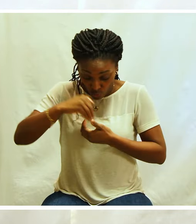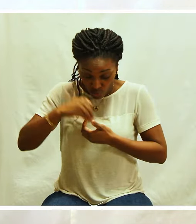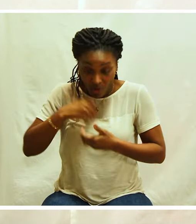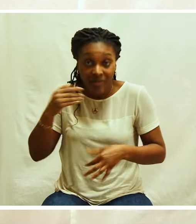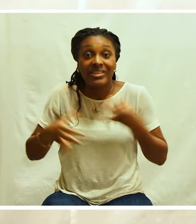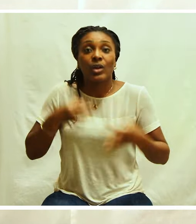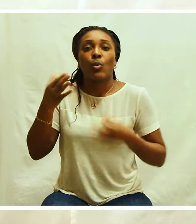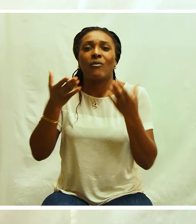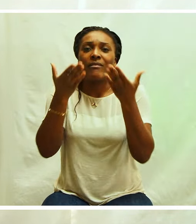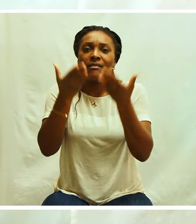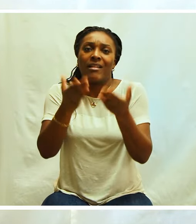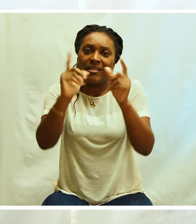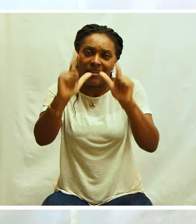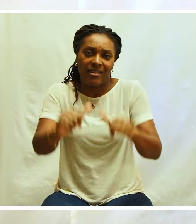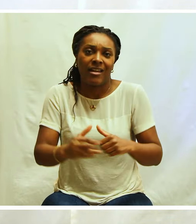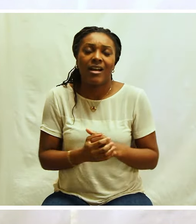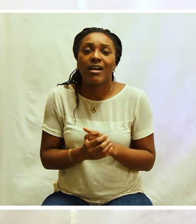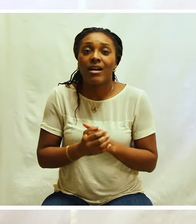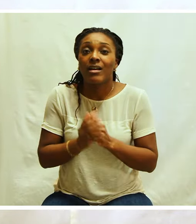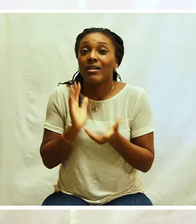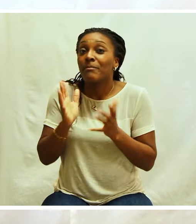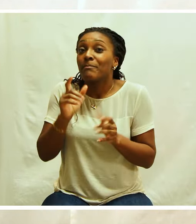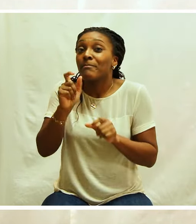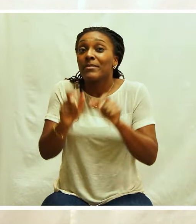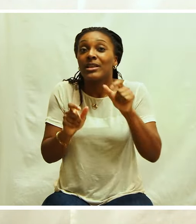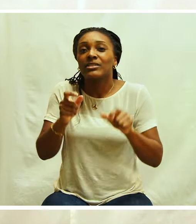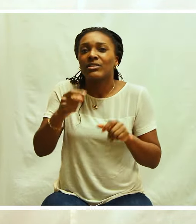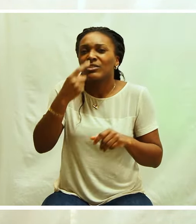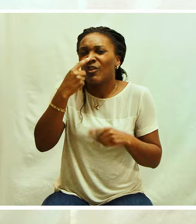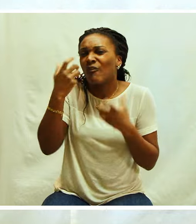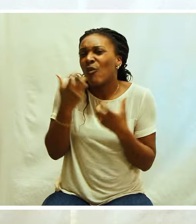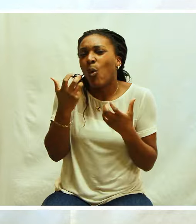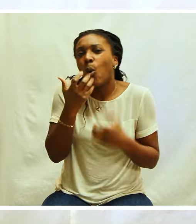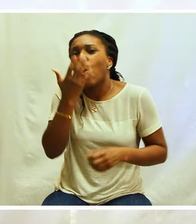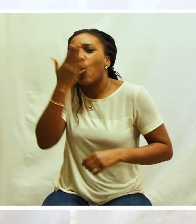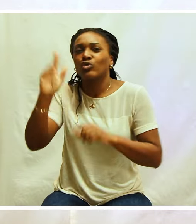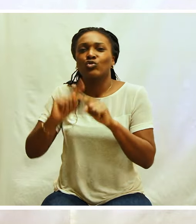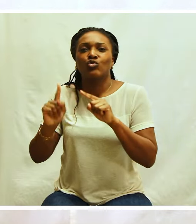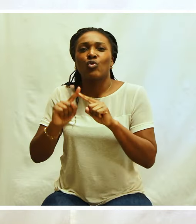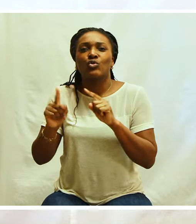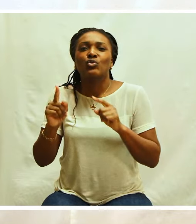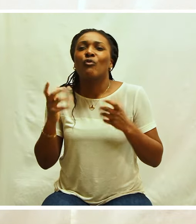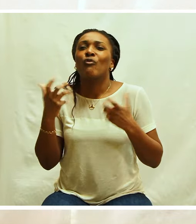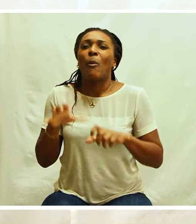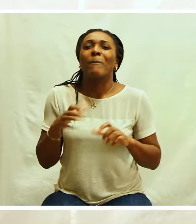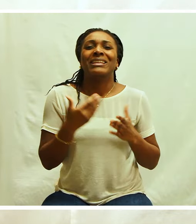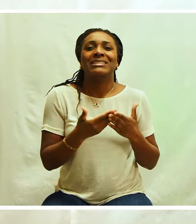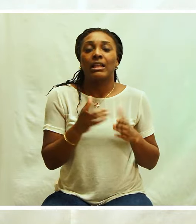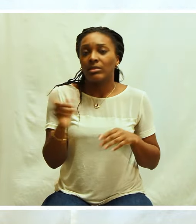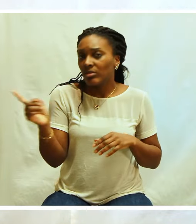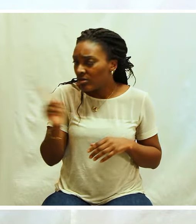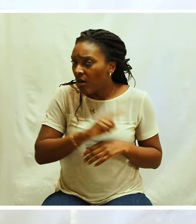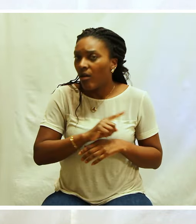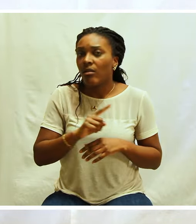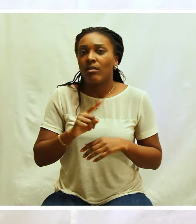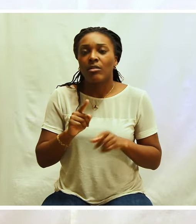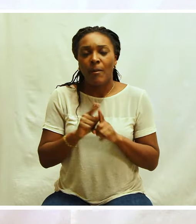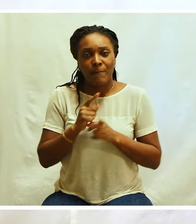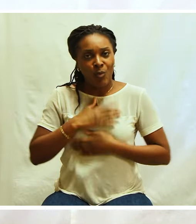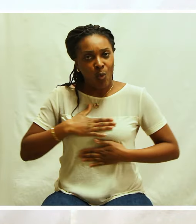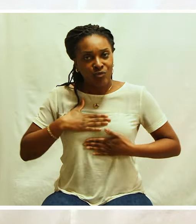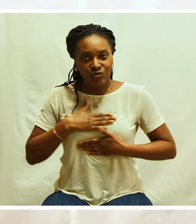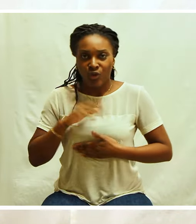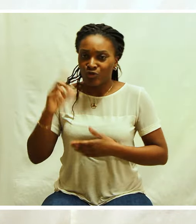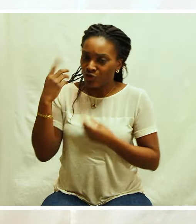Je prie pour ceux qui peut-être aspirent à autre chose. Je te prie pour qu'ils puissent apprécier qui ils sont, Seigneur.